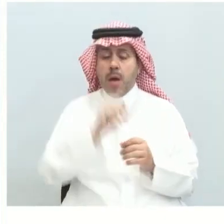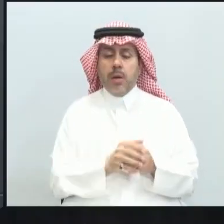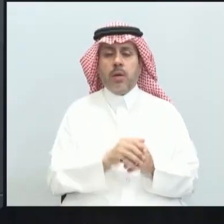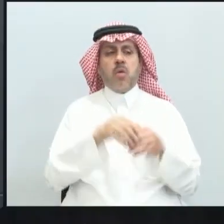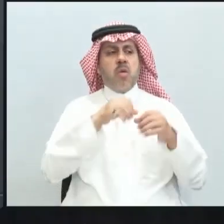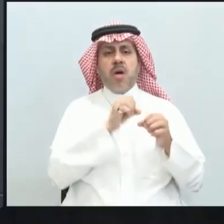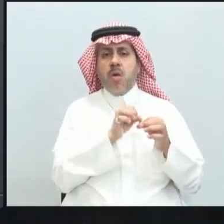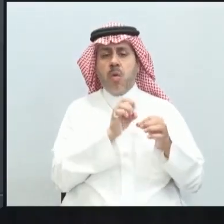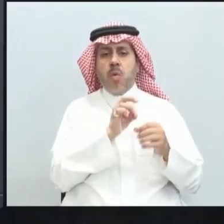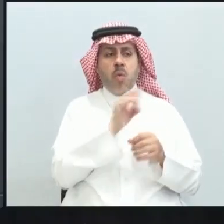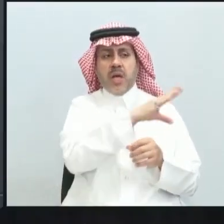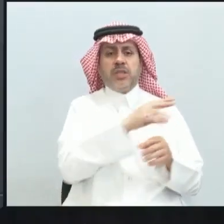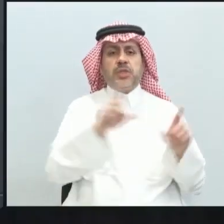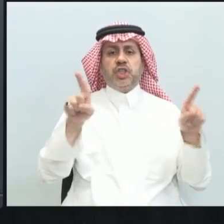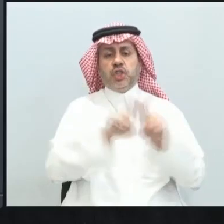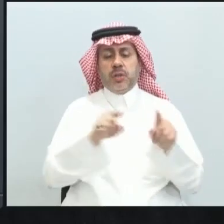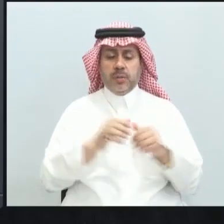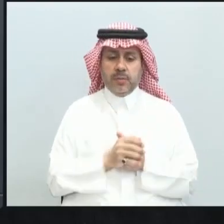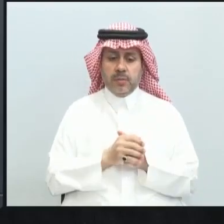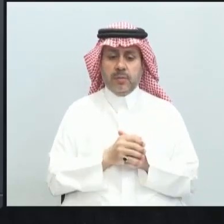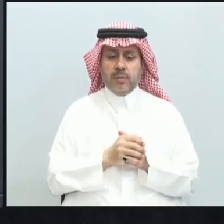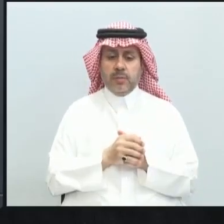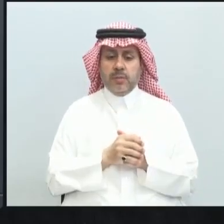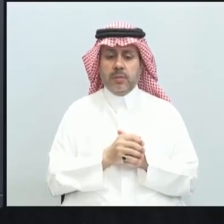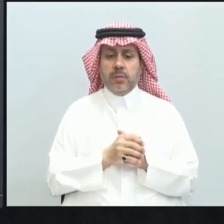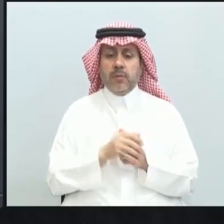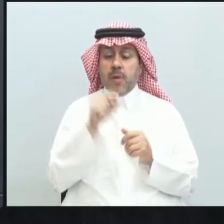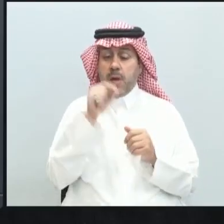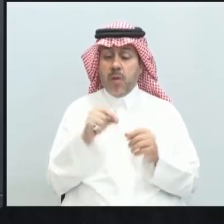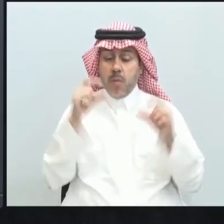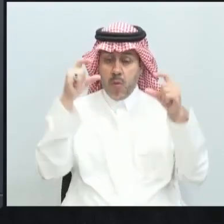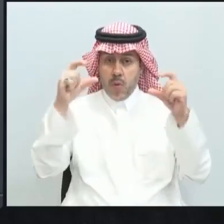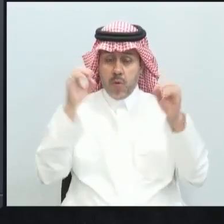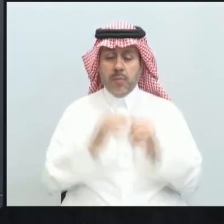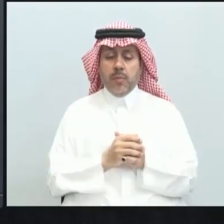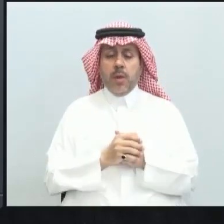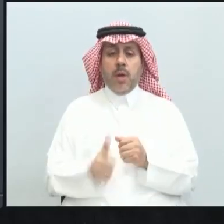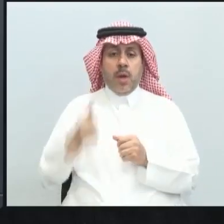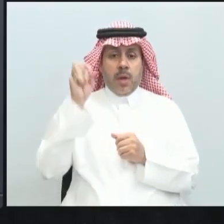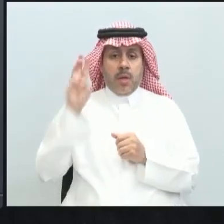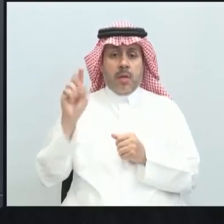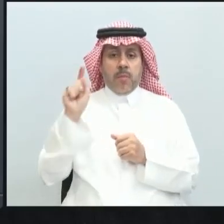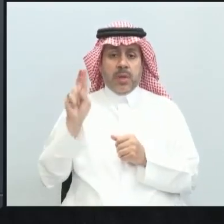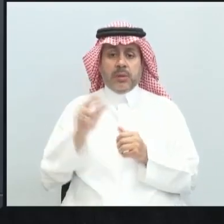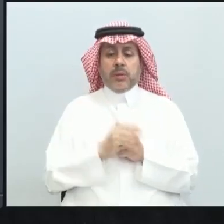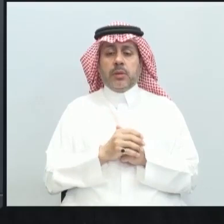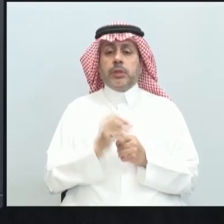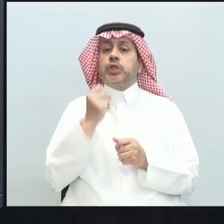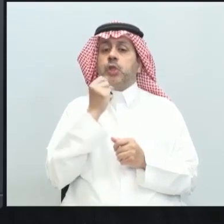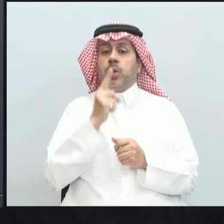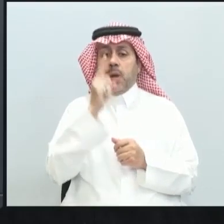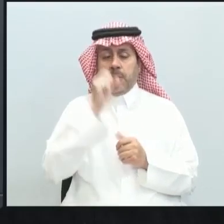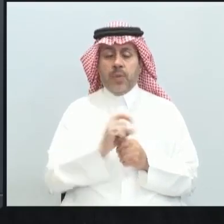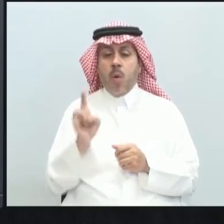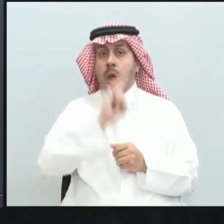تكاد تكون في هذا المقصد وفي هذا الموضوع المهم وهو اثبات توحيد الله تعالى وانه لا